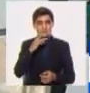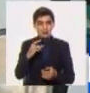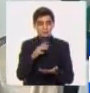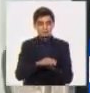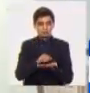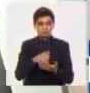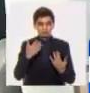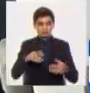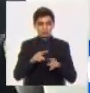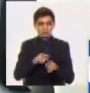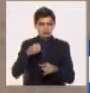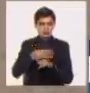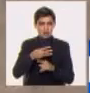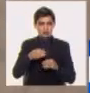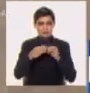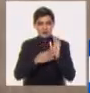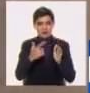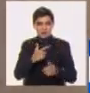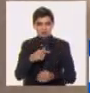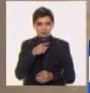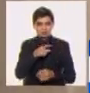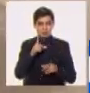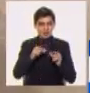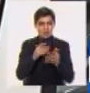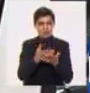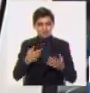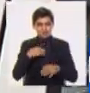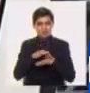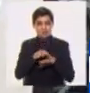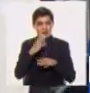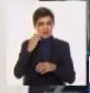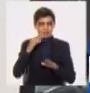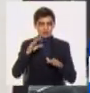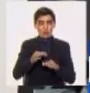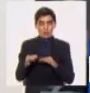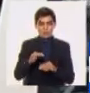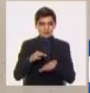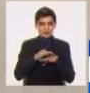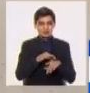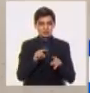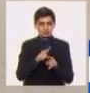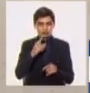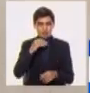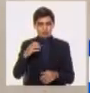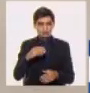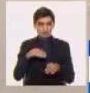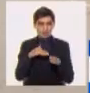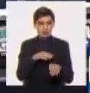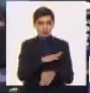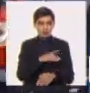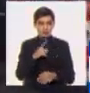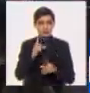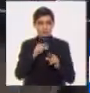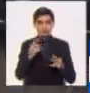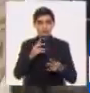температура поднялась до 19 градусов. Курманжан Насрединов возит молочную продукцию в Алматы из области. Уже час стоит в пробке, чтобы проехать. Это